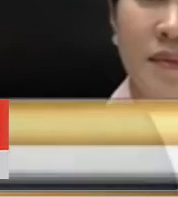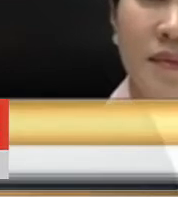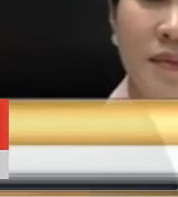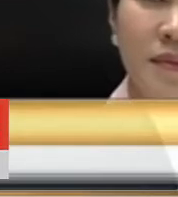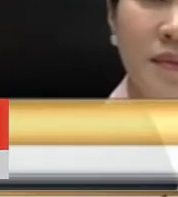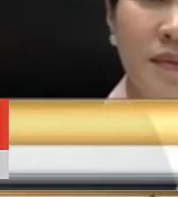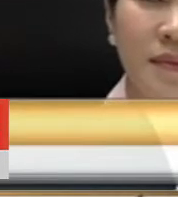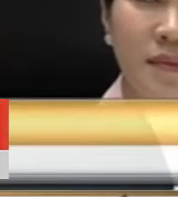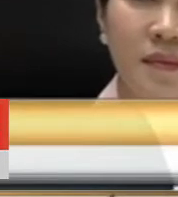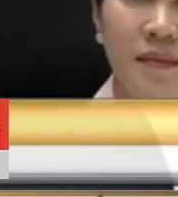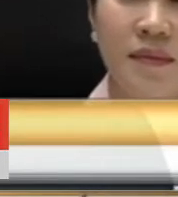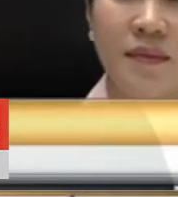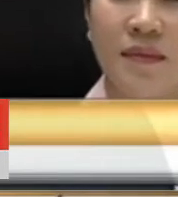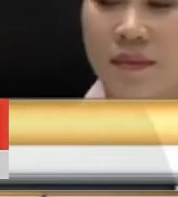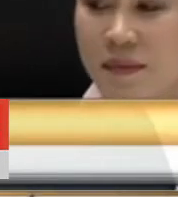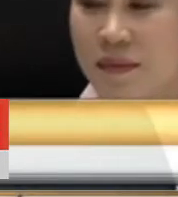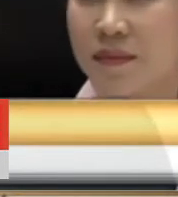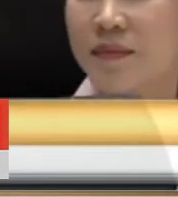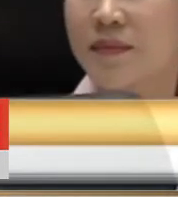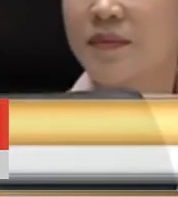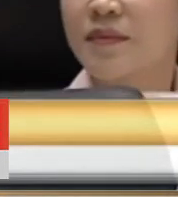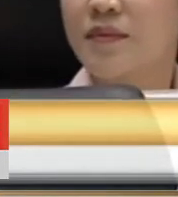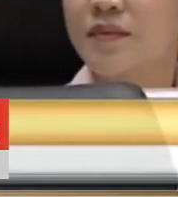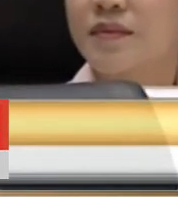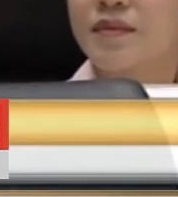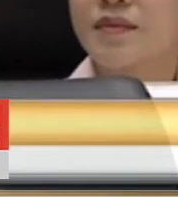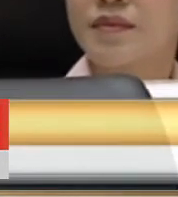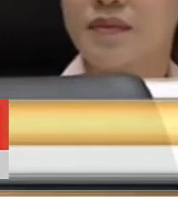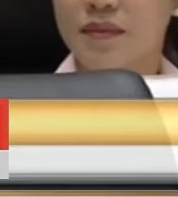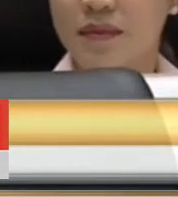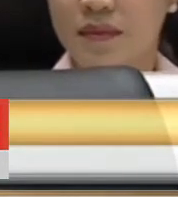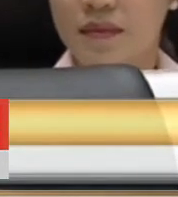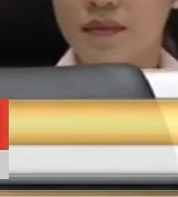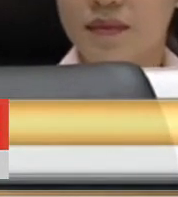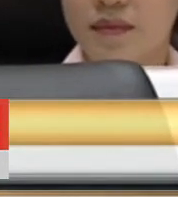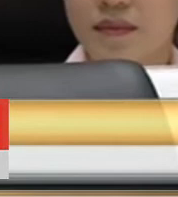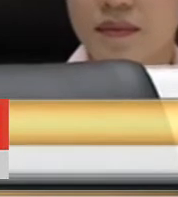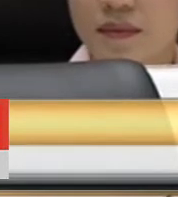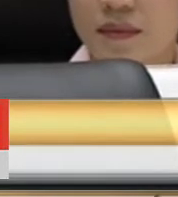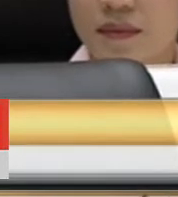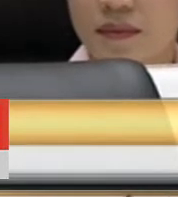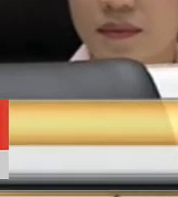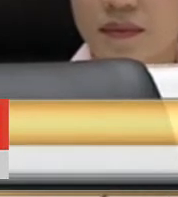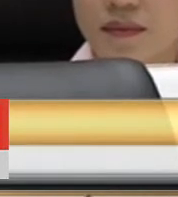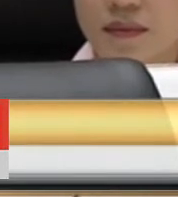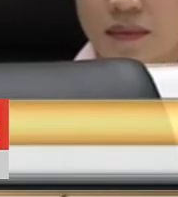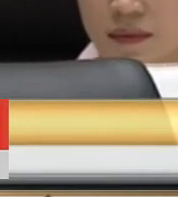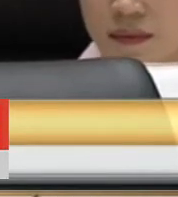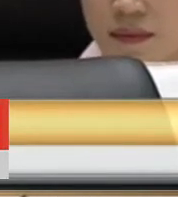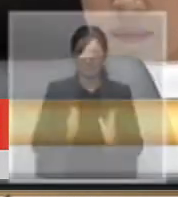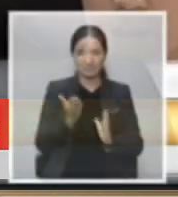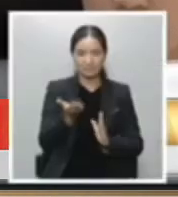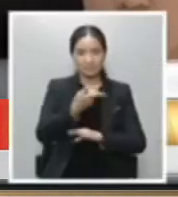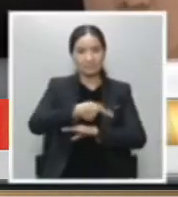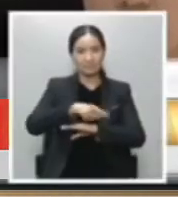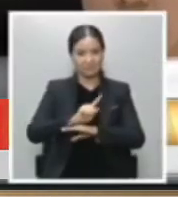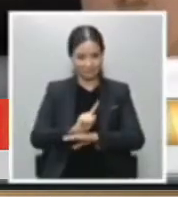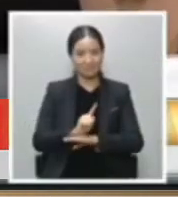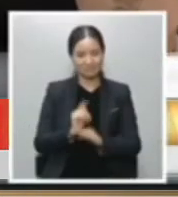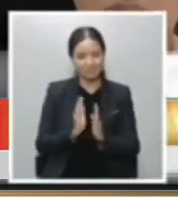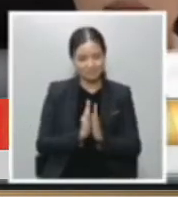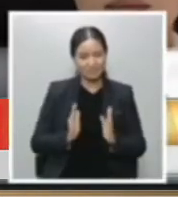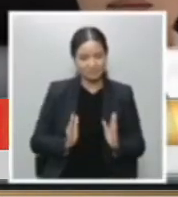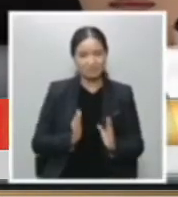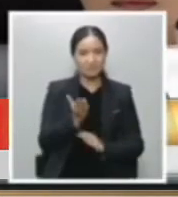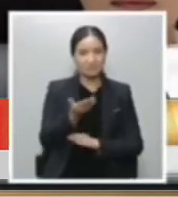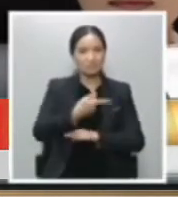สนสมาชิกสภาผู้แทนราษฎรจังหวัดสกลนครพรรคเพื่อไทยขอบพระคุณท่านประธานเป็นอย่างสูงค่ะ